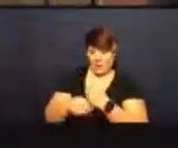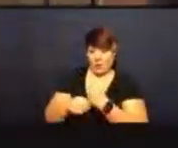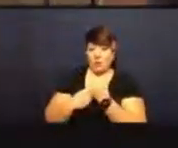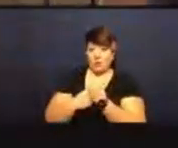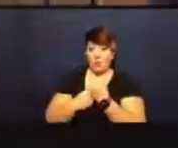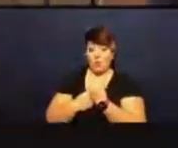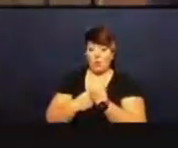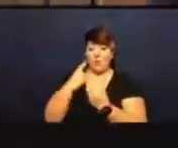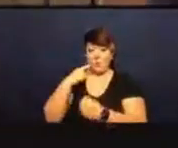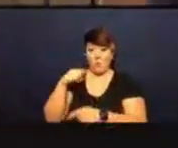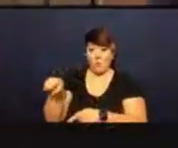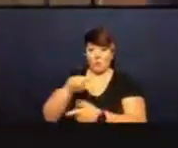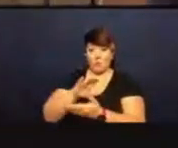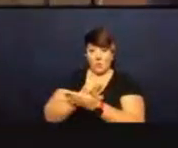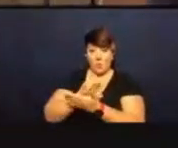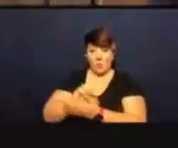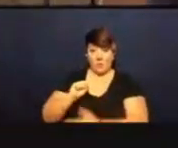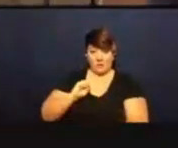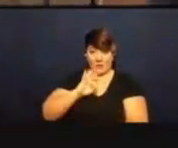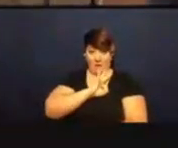kukataa. Je,